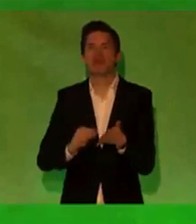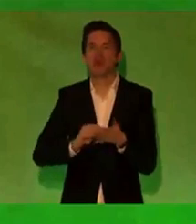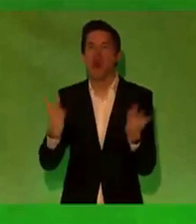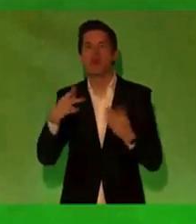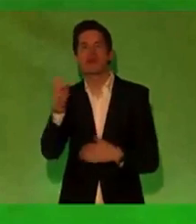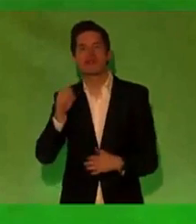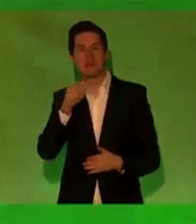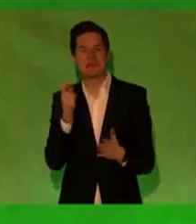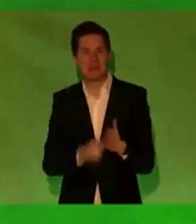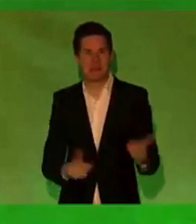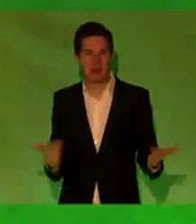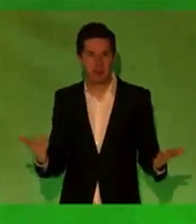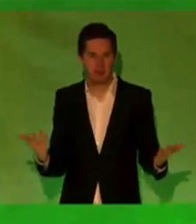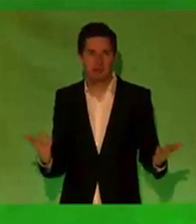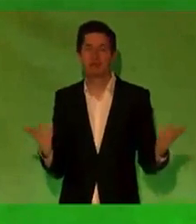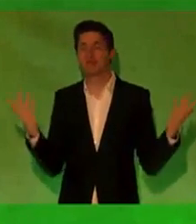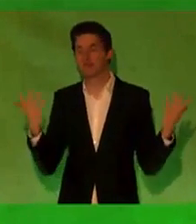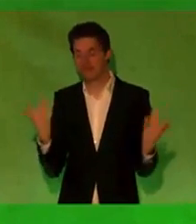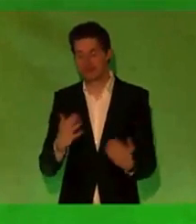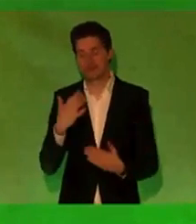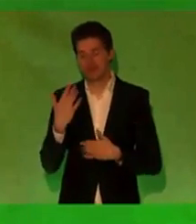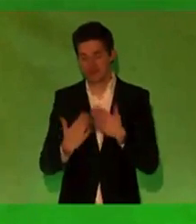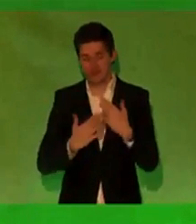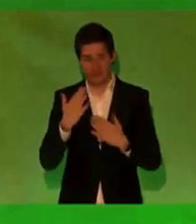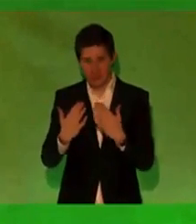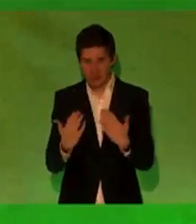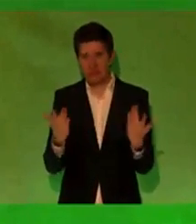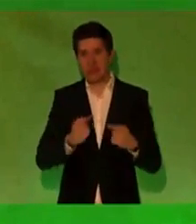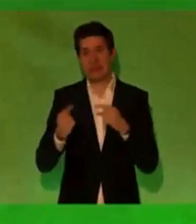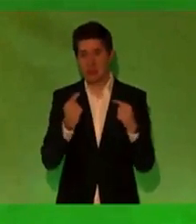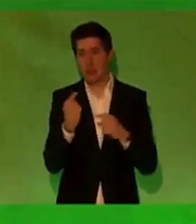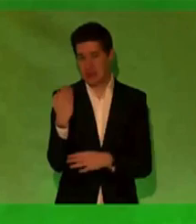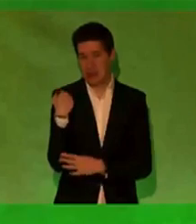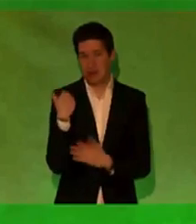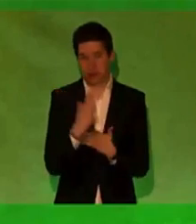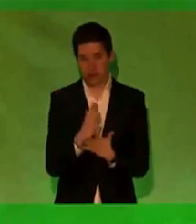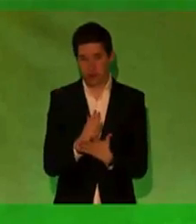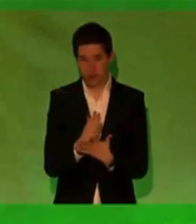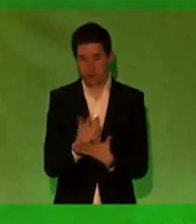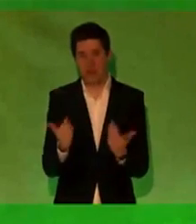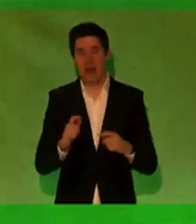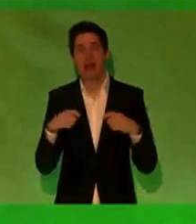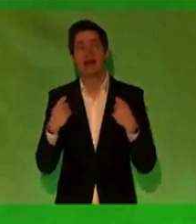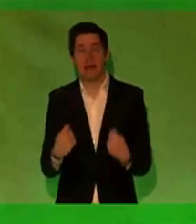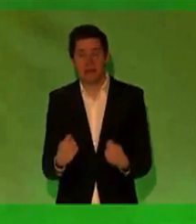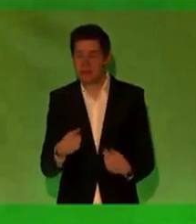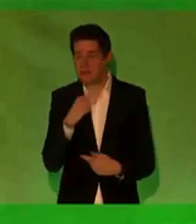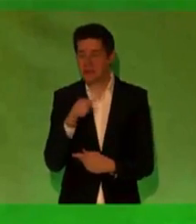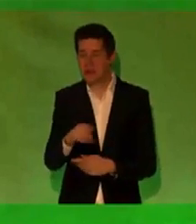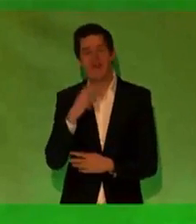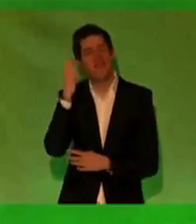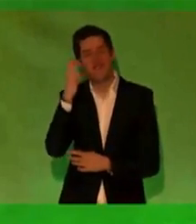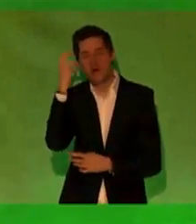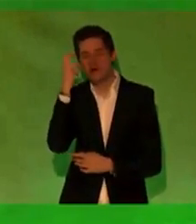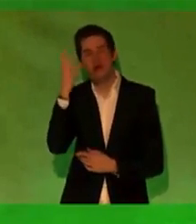fahren. Aber am Ende der Diskussion seinerzeit stand eben, das ist eine Vorstellung, die